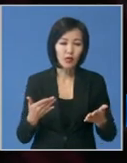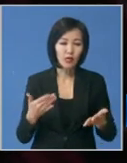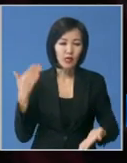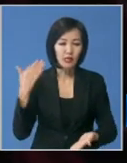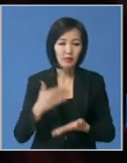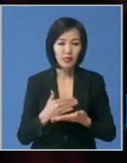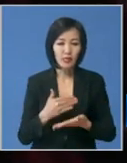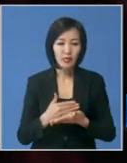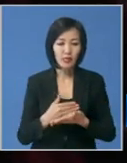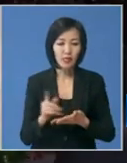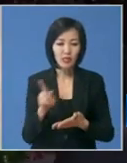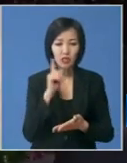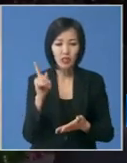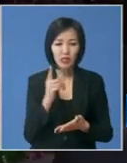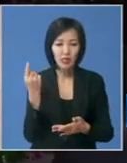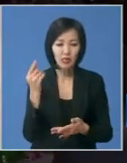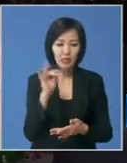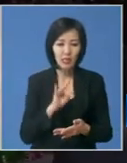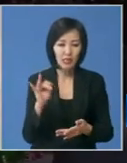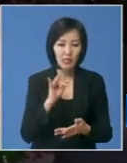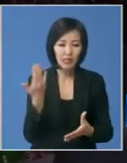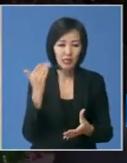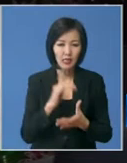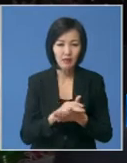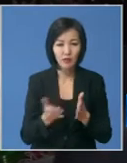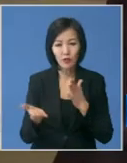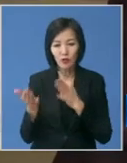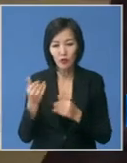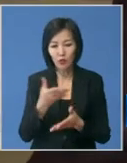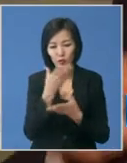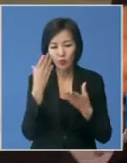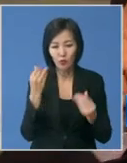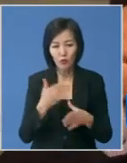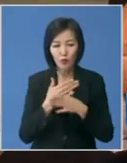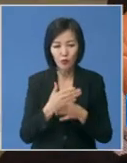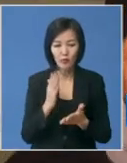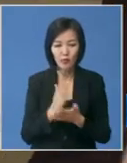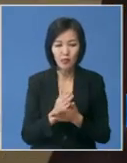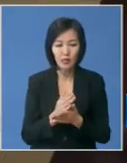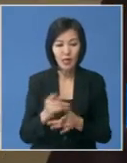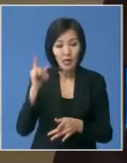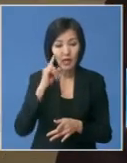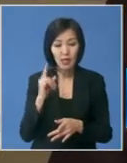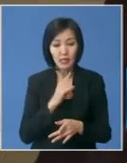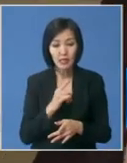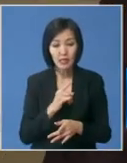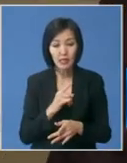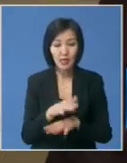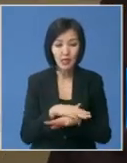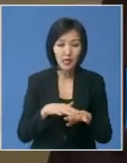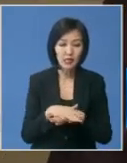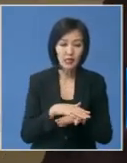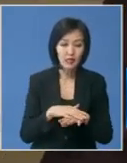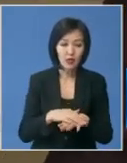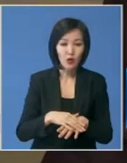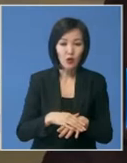өскелең ұрпақтың тарихты танып, өткенін ұмытпауға мүмкіндік бермек. Қазақ деген халықтың ұлттығын іздесең де, мемлекеттігін іздесең